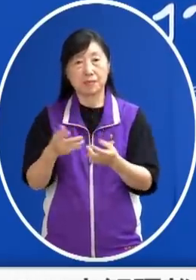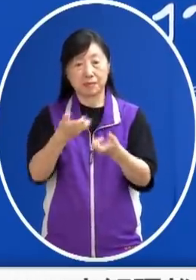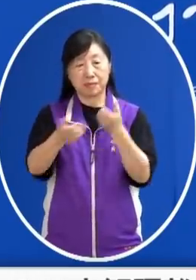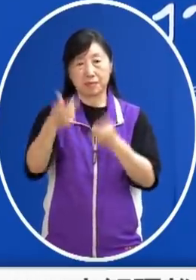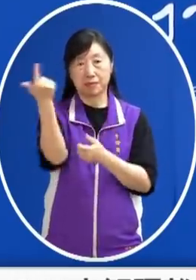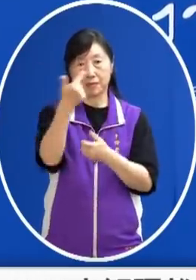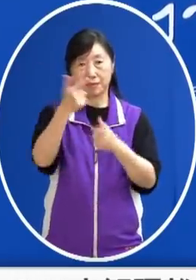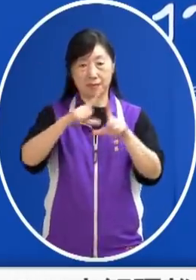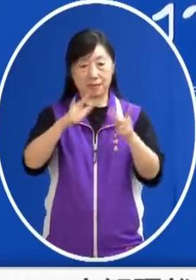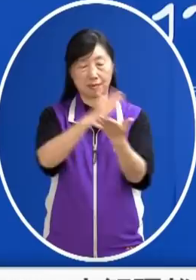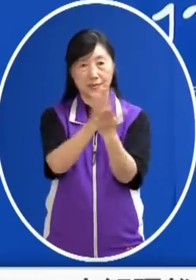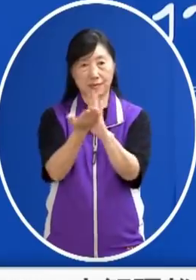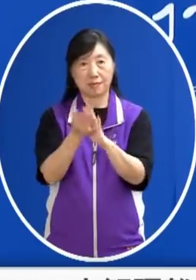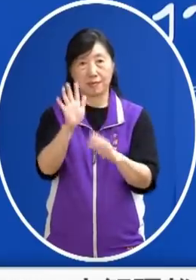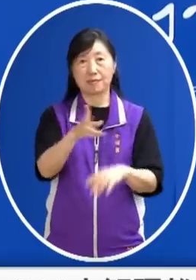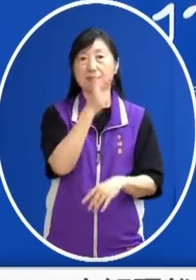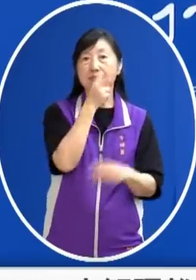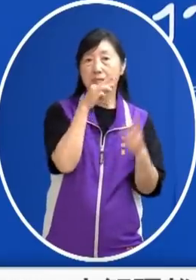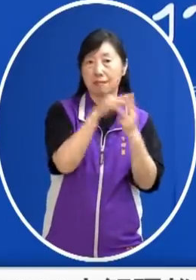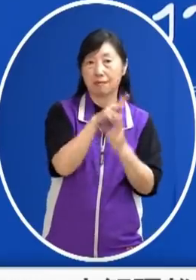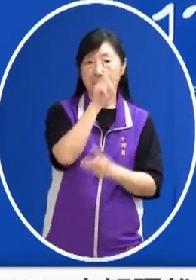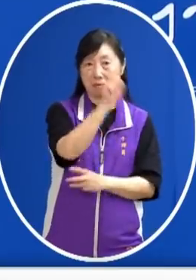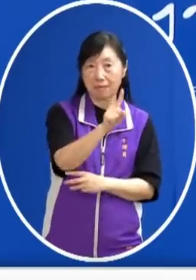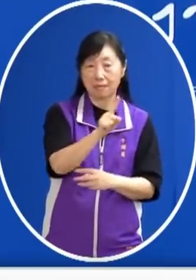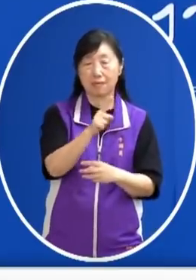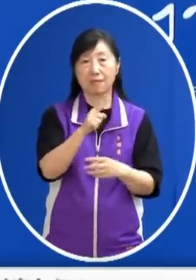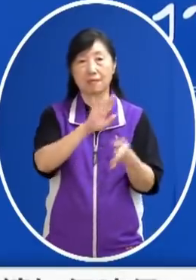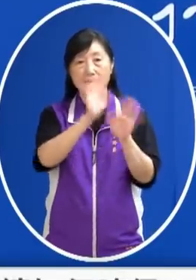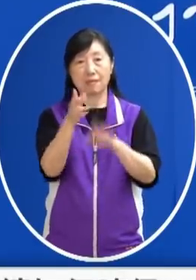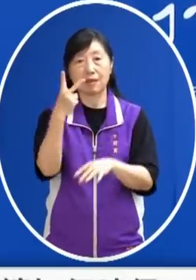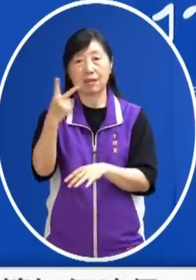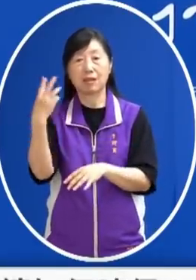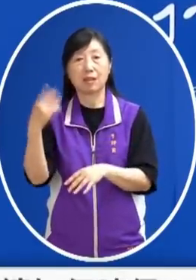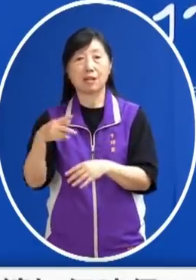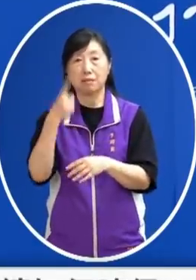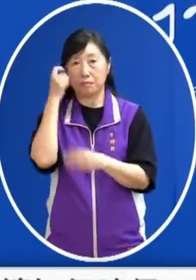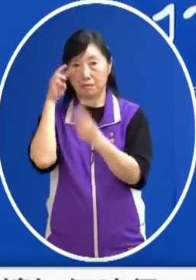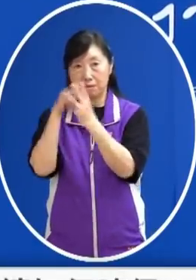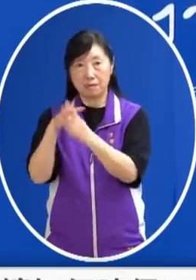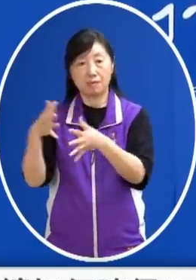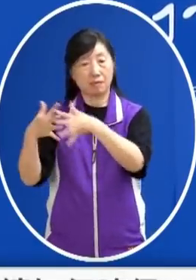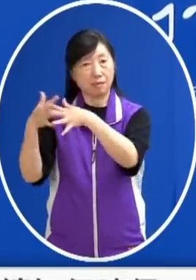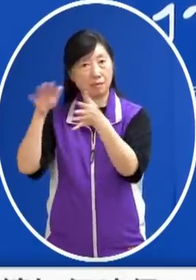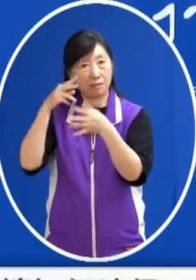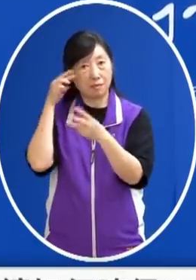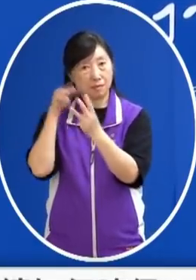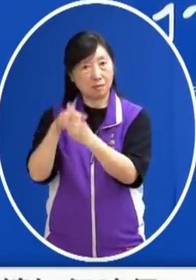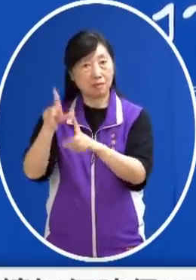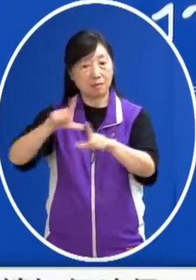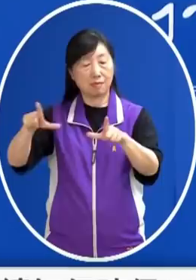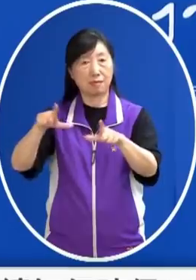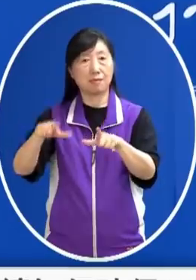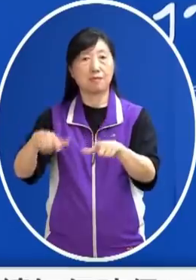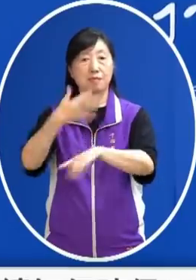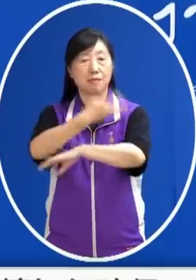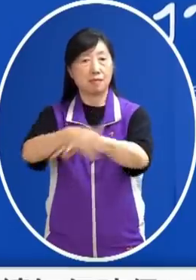大类，里面包括什么亚洲一型、亚洲二型、欧洲一型、欧洲二型、美洲或是大洋洲等等的